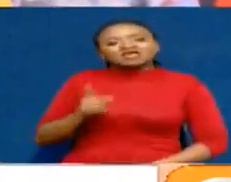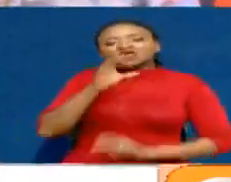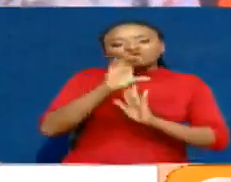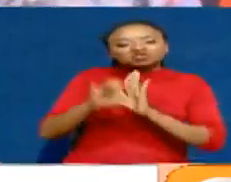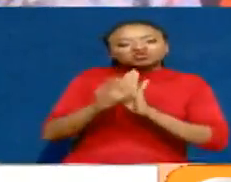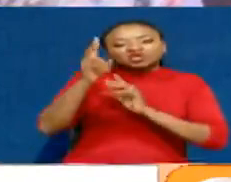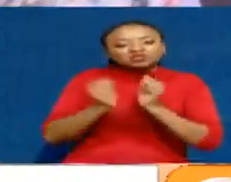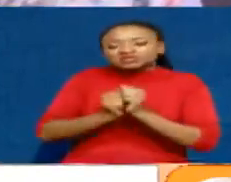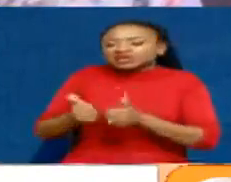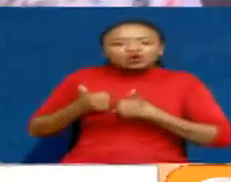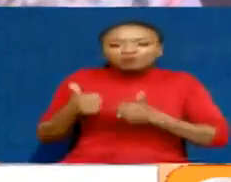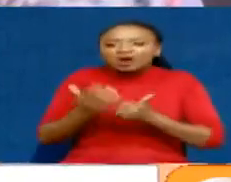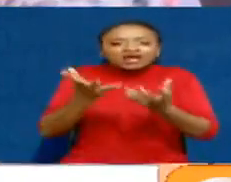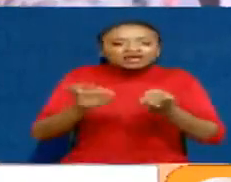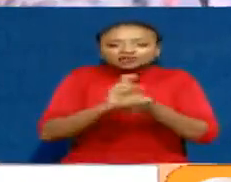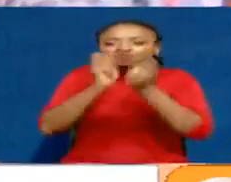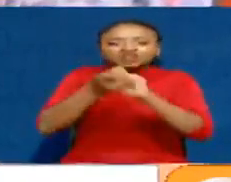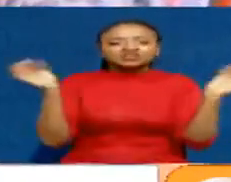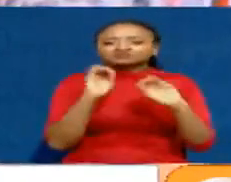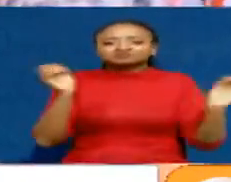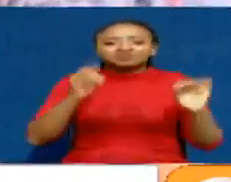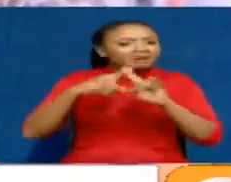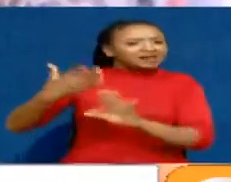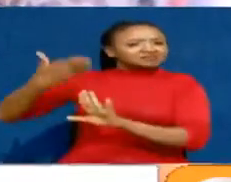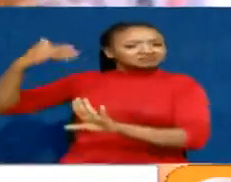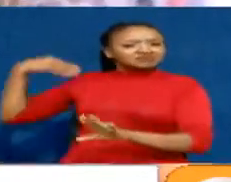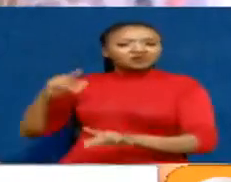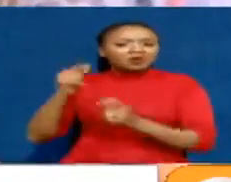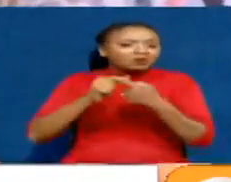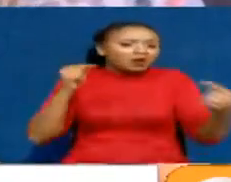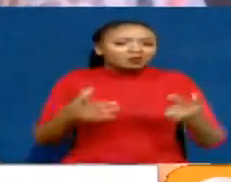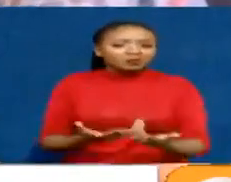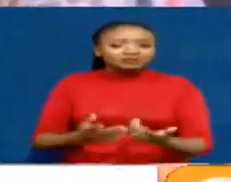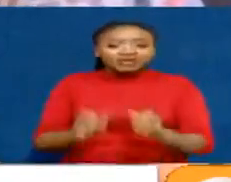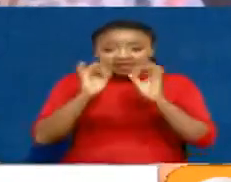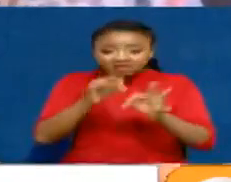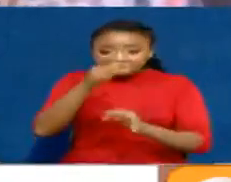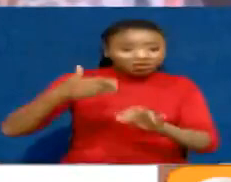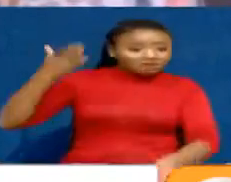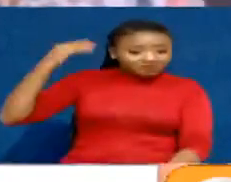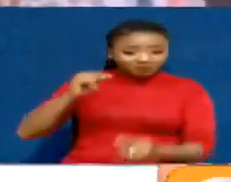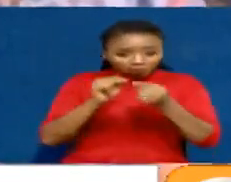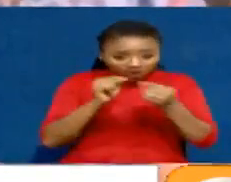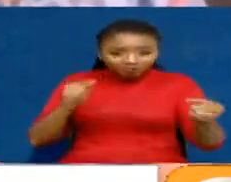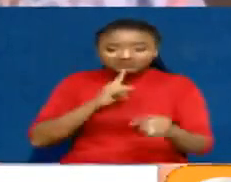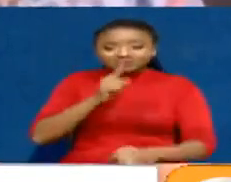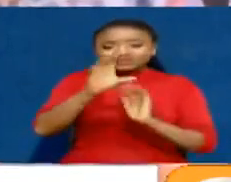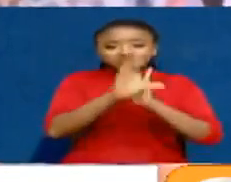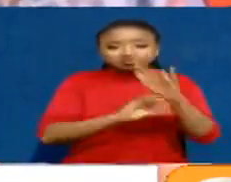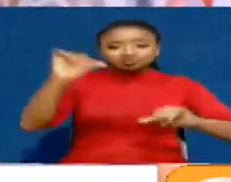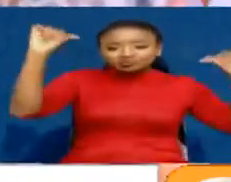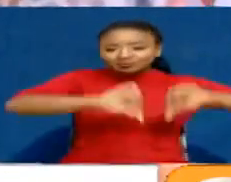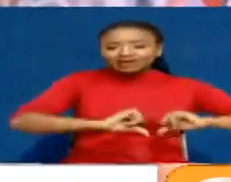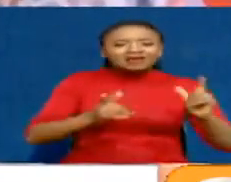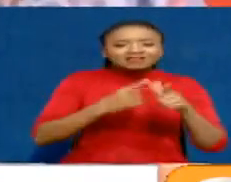wanatetea hiyo katiba ni nzuri, hakuna haja ya kubadilisha hapa na pale. Kama wewe ulikuwa unasema hiyo katiba ni nzuri, bwana ulitupeleka sisi